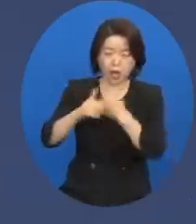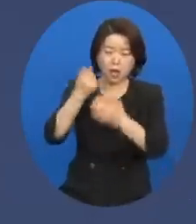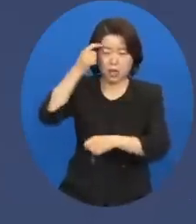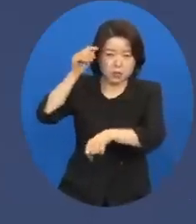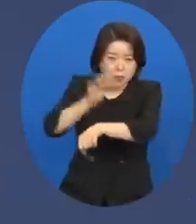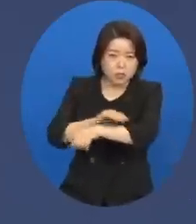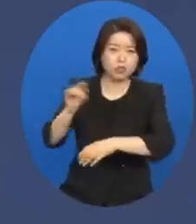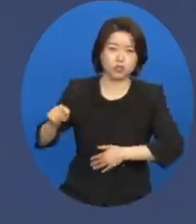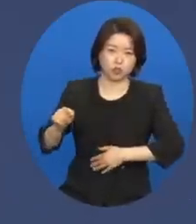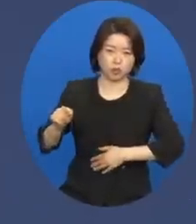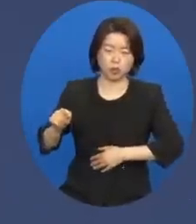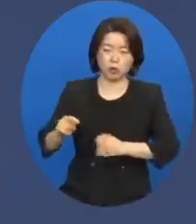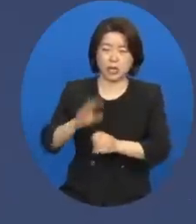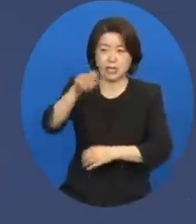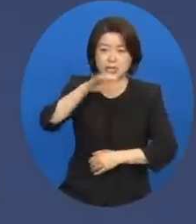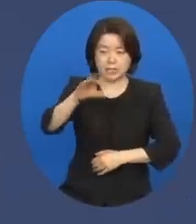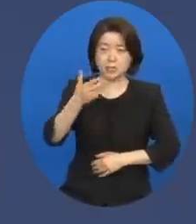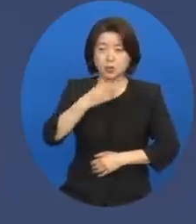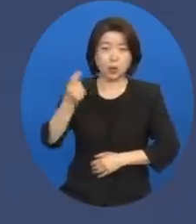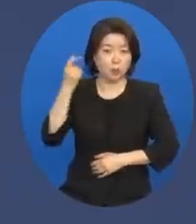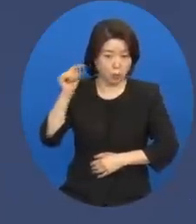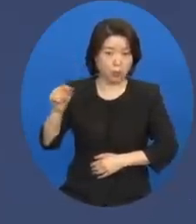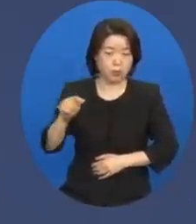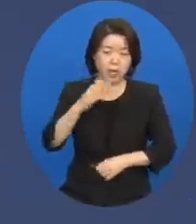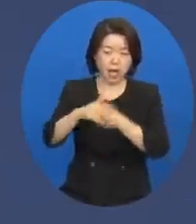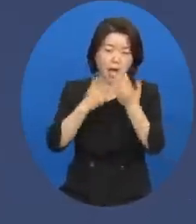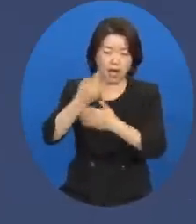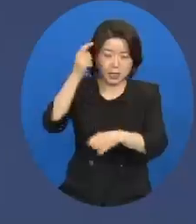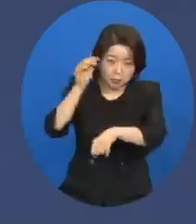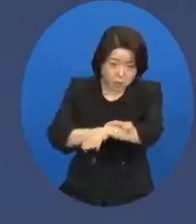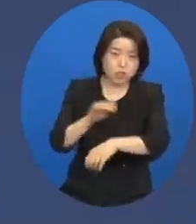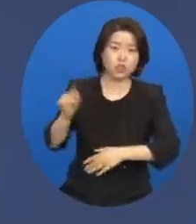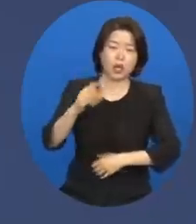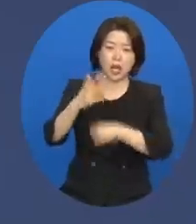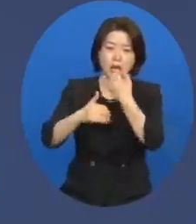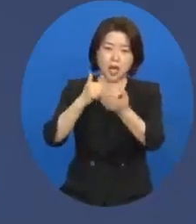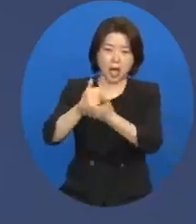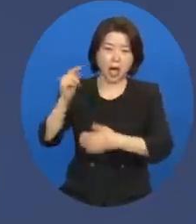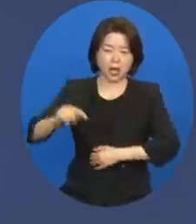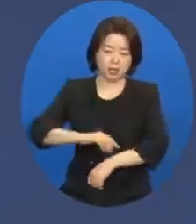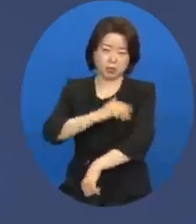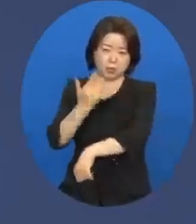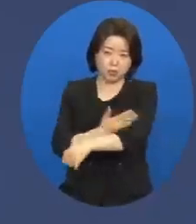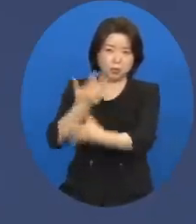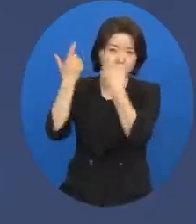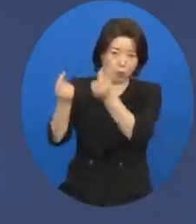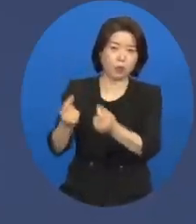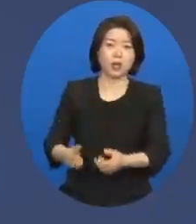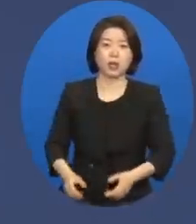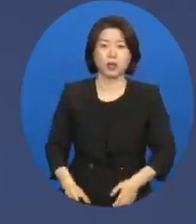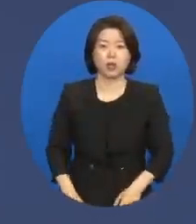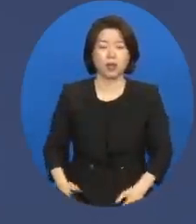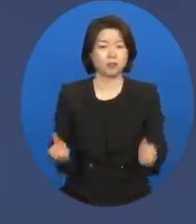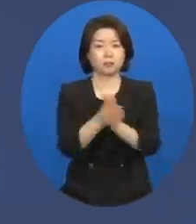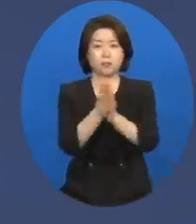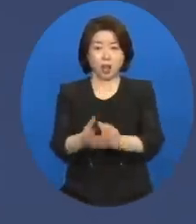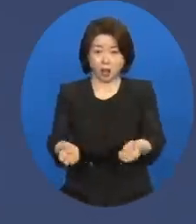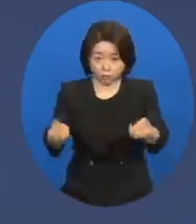지혜요 십자가의 그리스도의 복음이야말로 하나님의 지혜요 하나님의 능력이라.